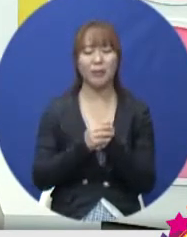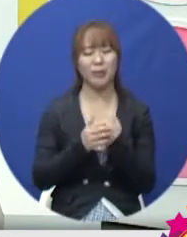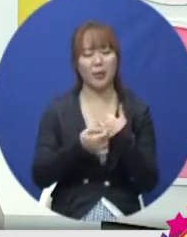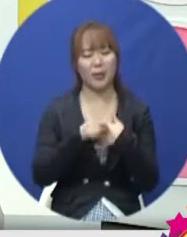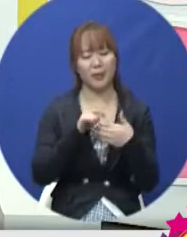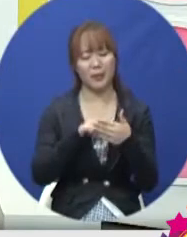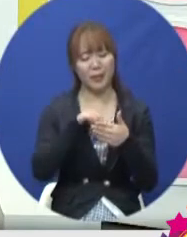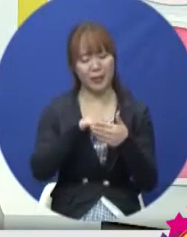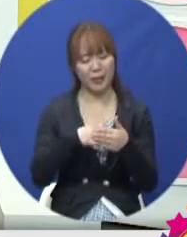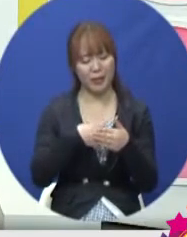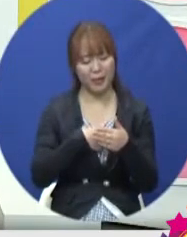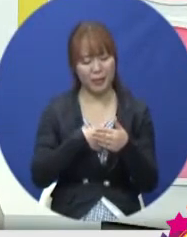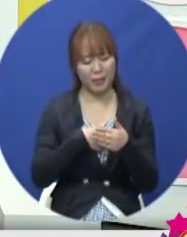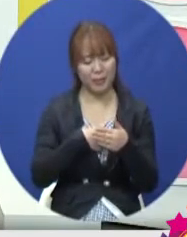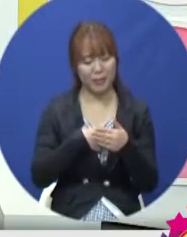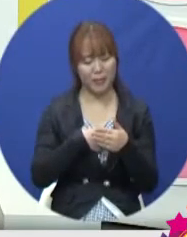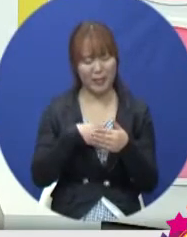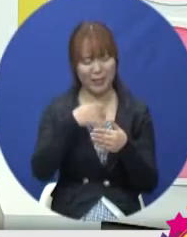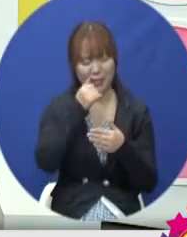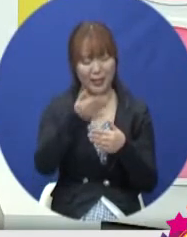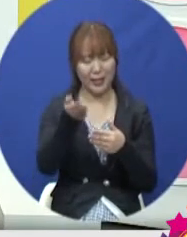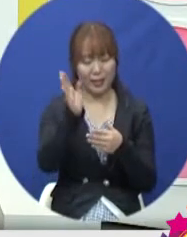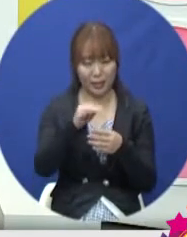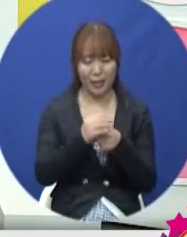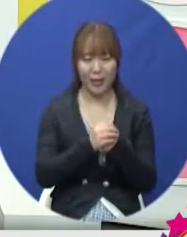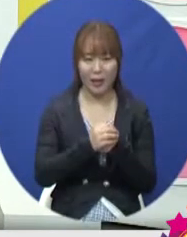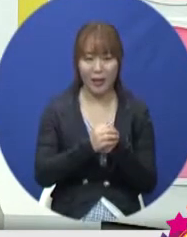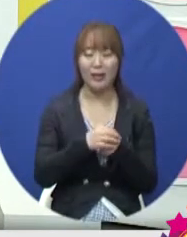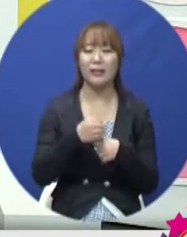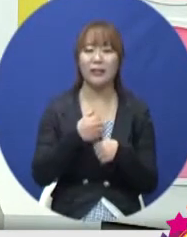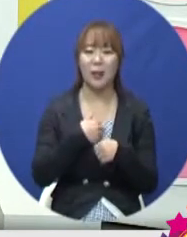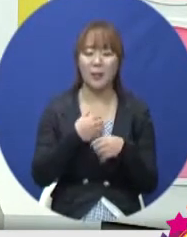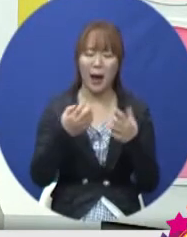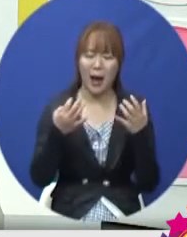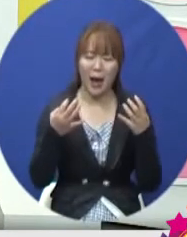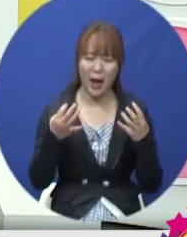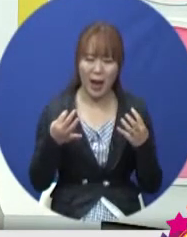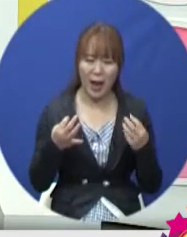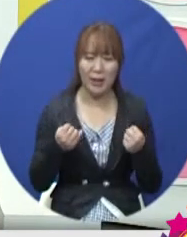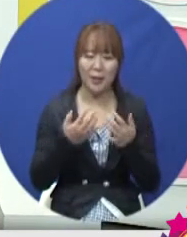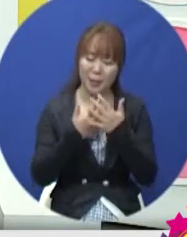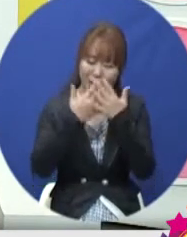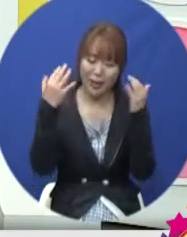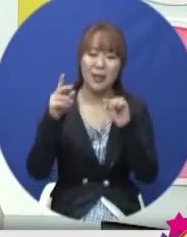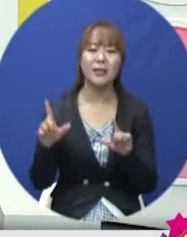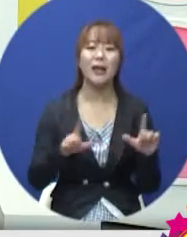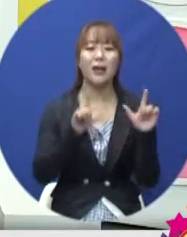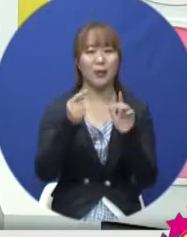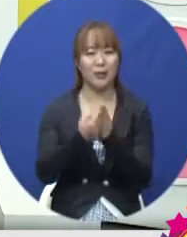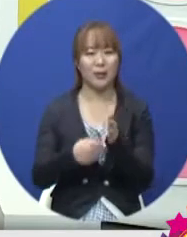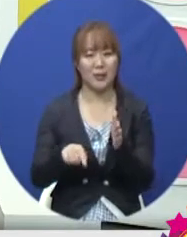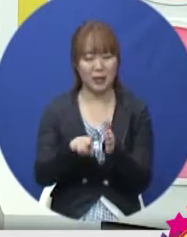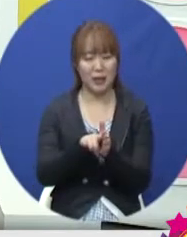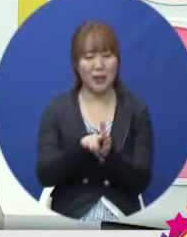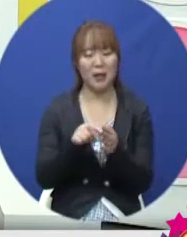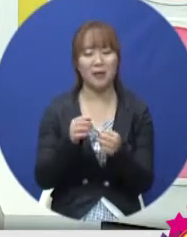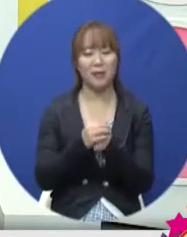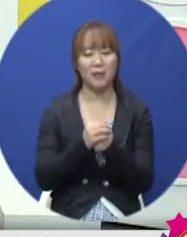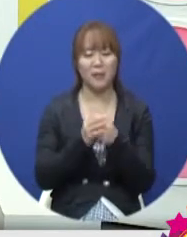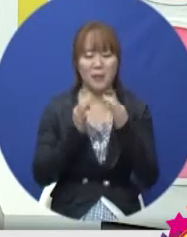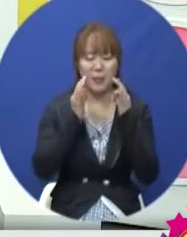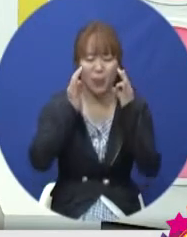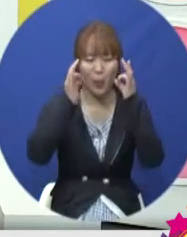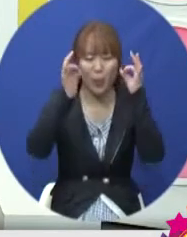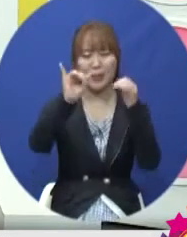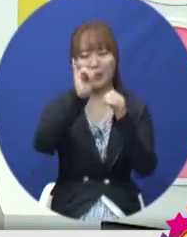마음이 아프고 그러잖아요. 네. 그래서 내가 많이 이렇게 밝게 살려고 네. 많이 좀